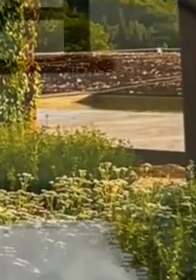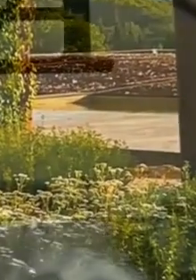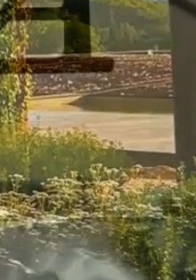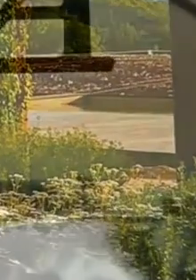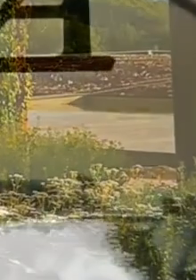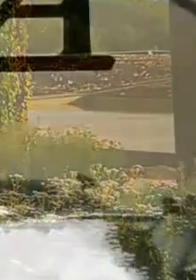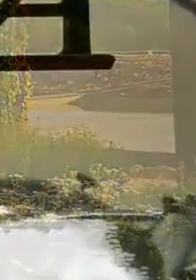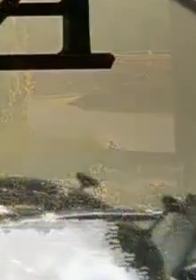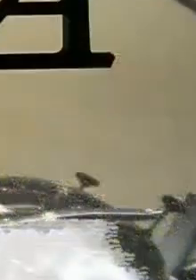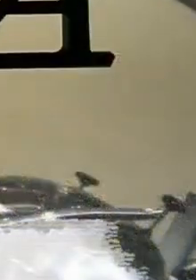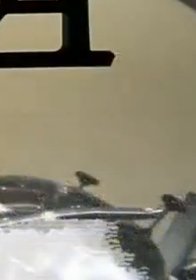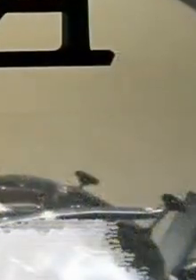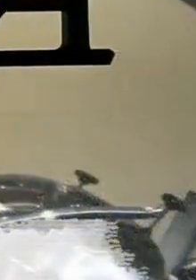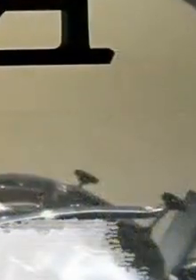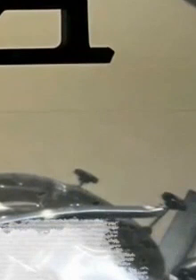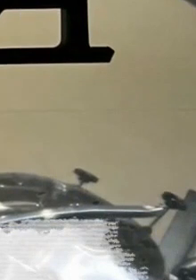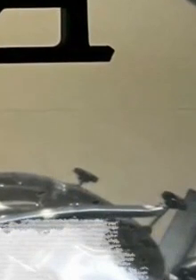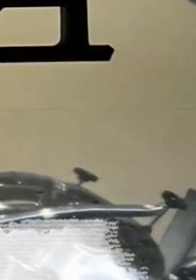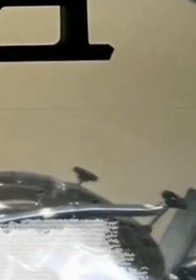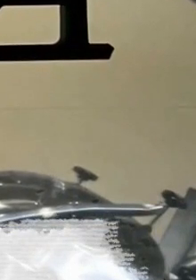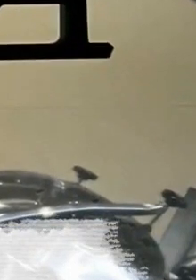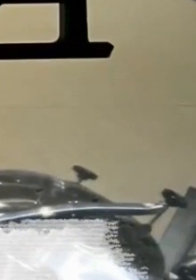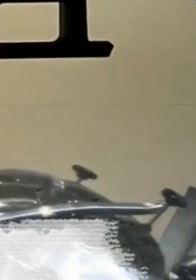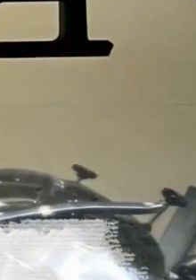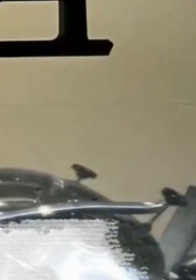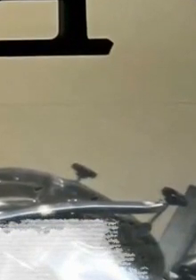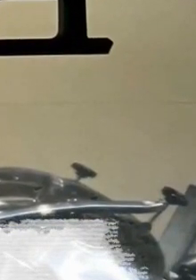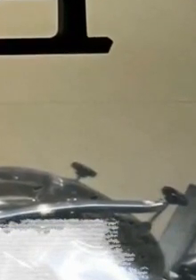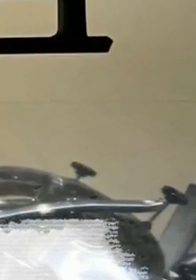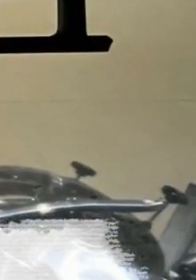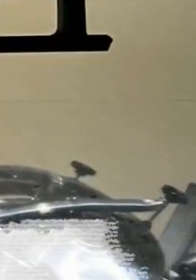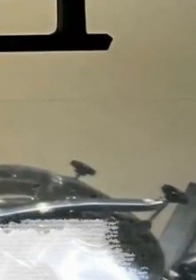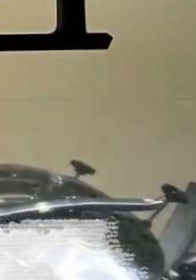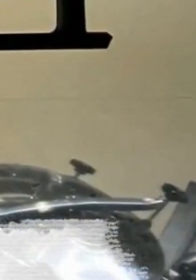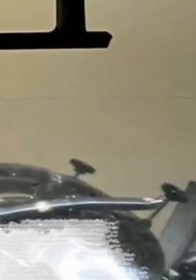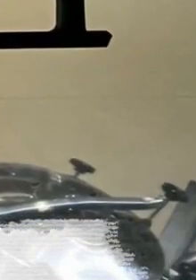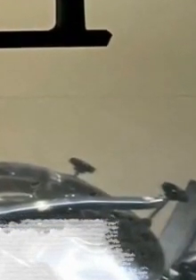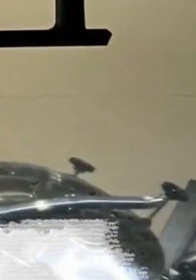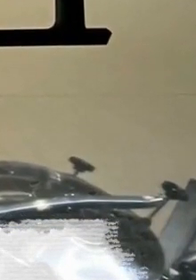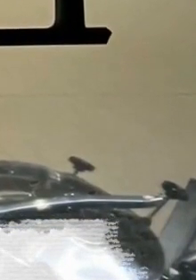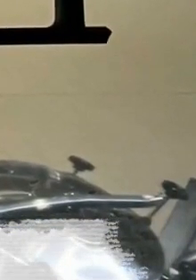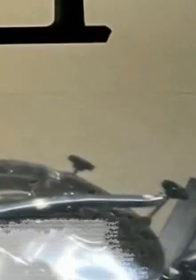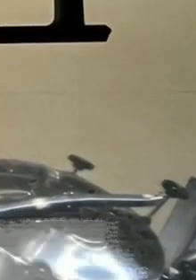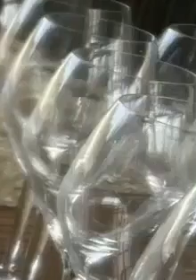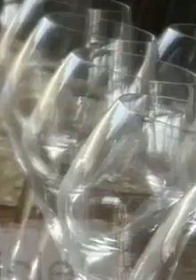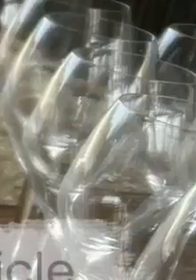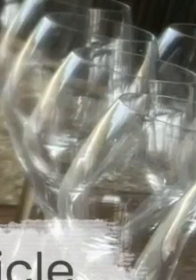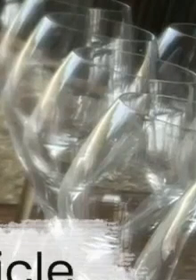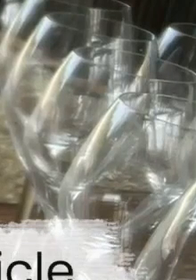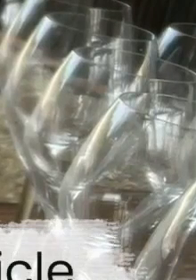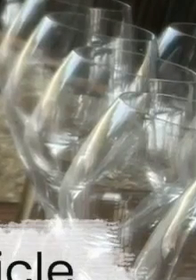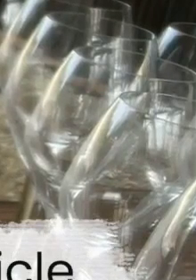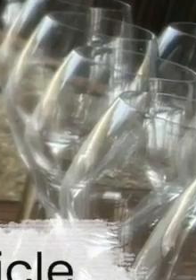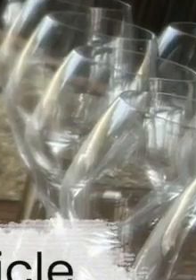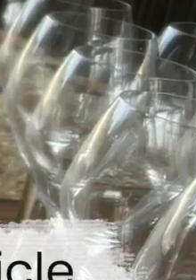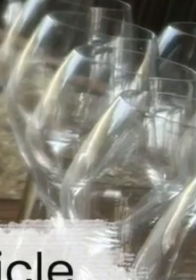habe. Als ich 2022 an der Costa Brava Land und Leute kennenlernen durfte, habe ich